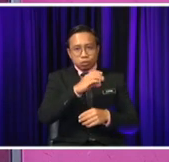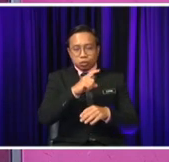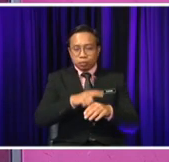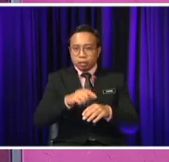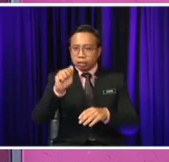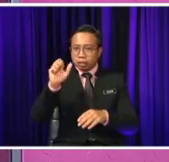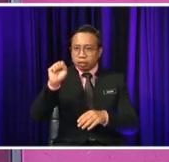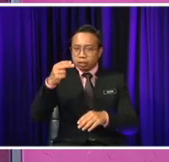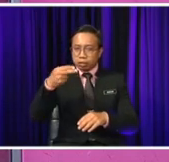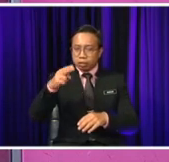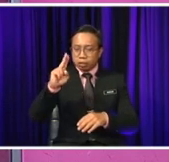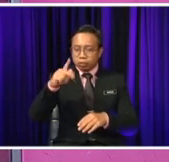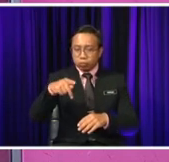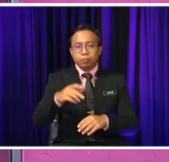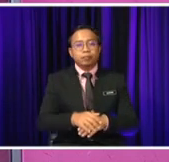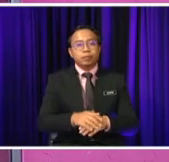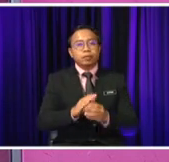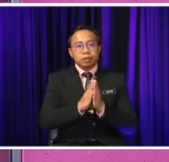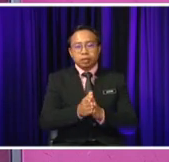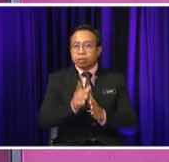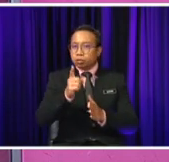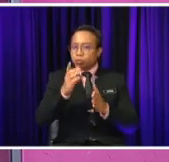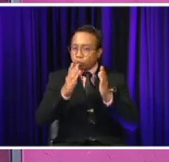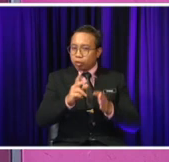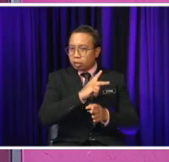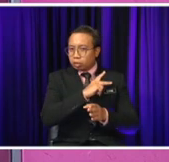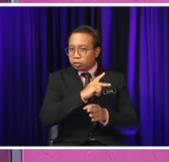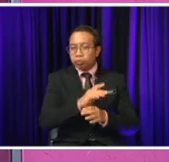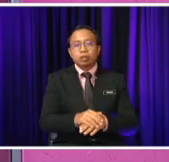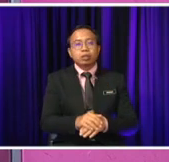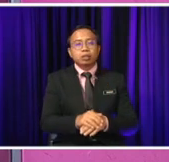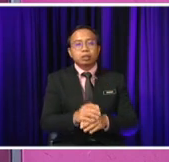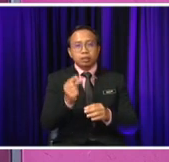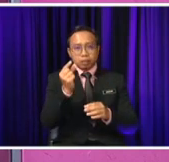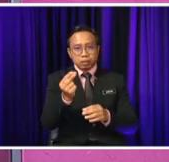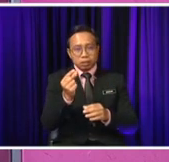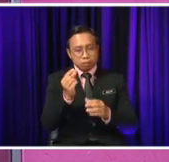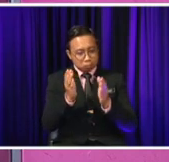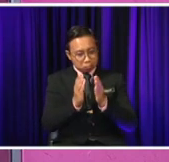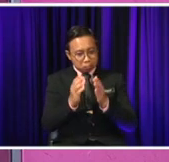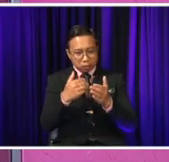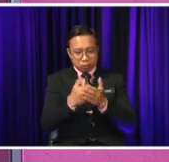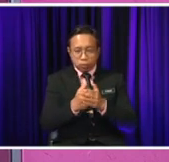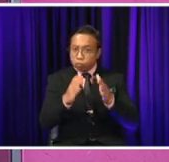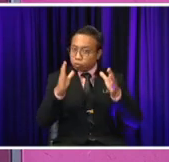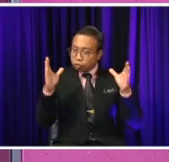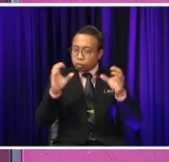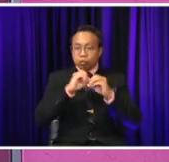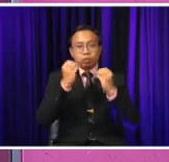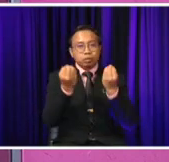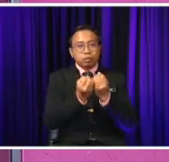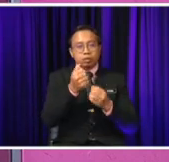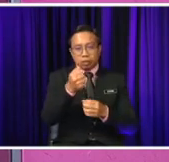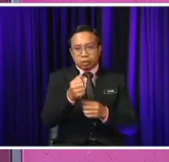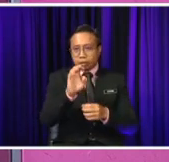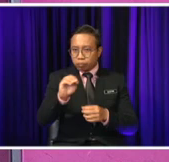saat itu jadi menjadi seorang pendaki taklah susah daripada sekecil-kecil sehinggalah sebesar-besar Anda